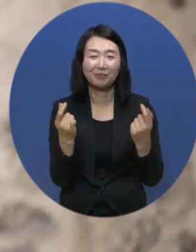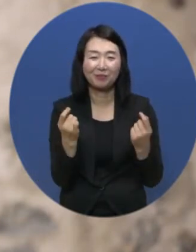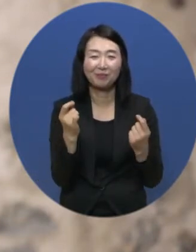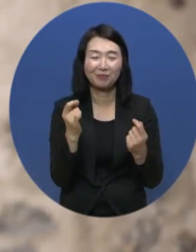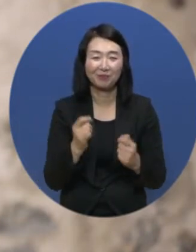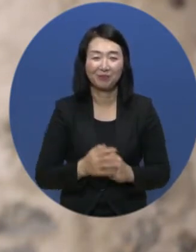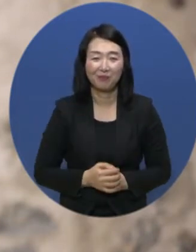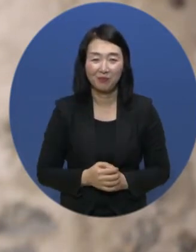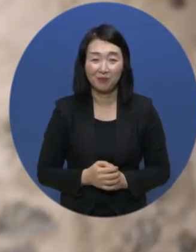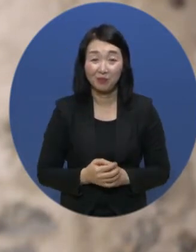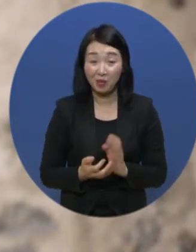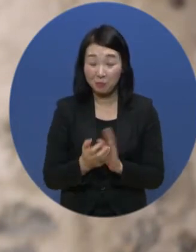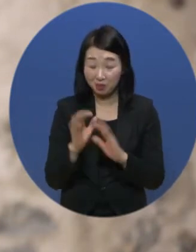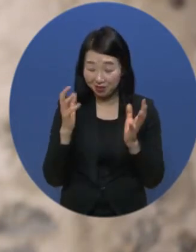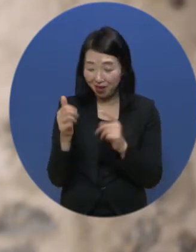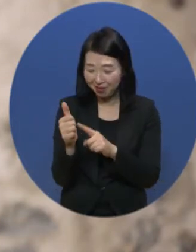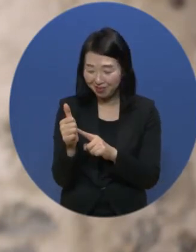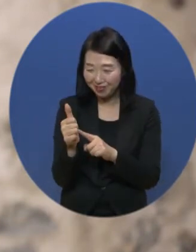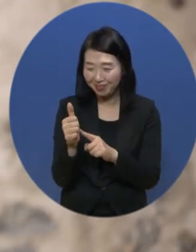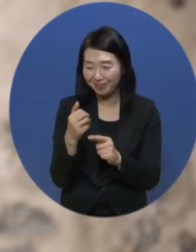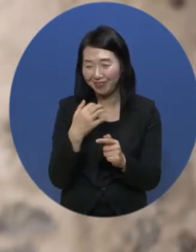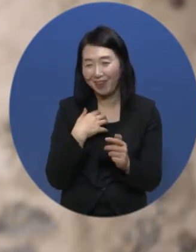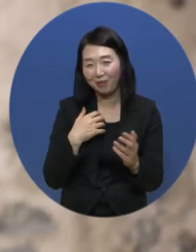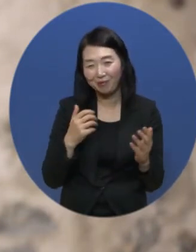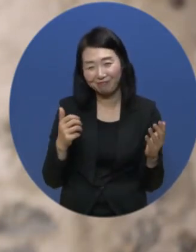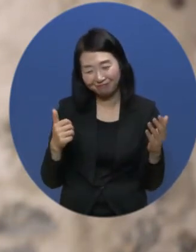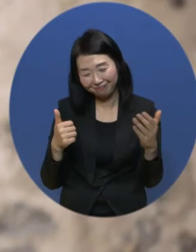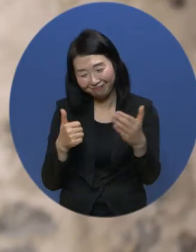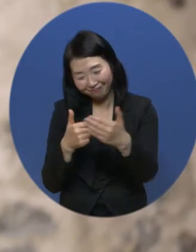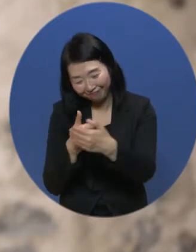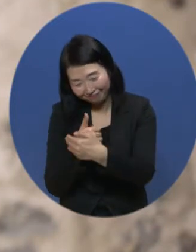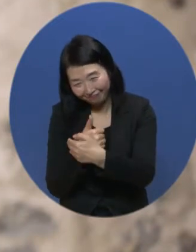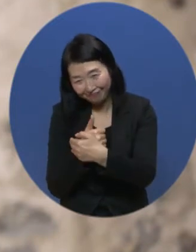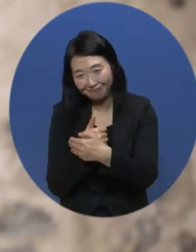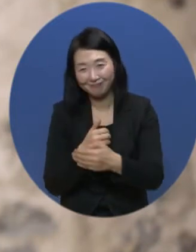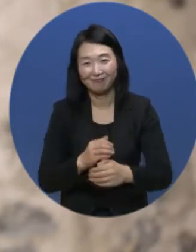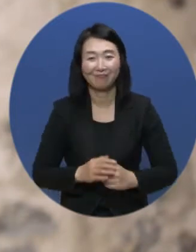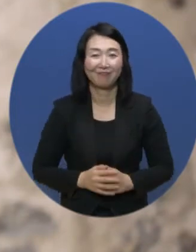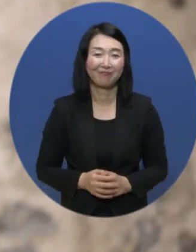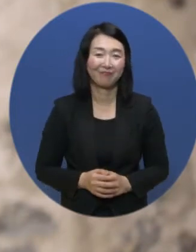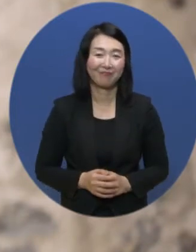그래서 전 그 아기를 나도 모르게 살포시 감싸 안아줬습니다.